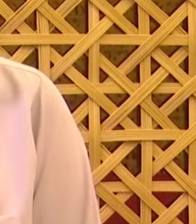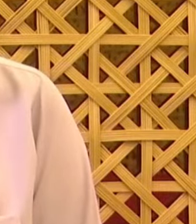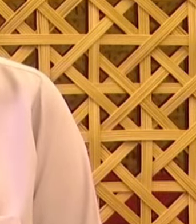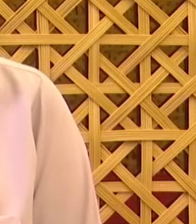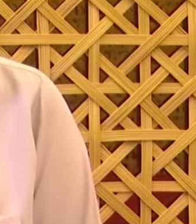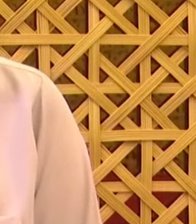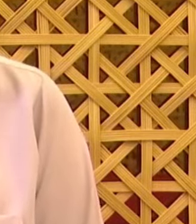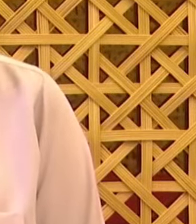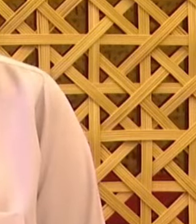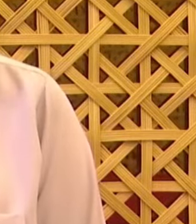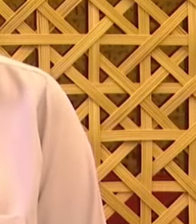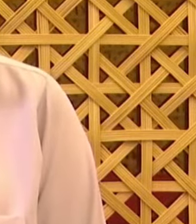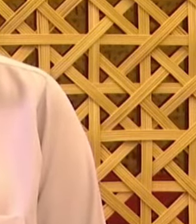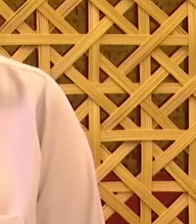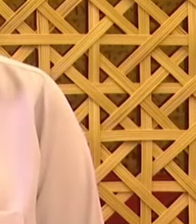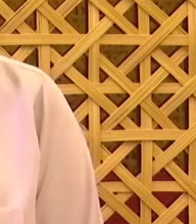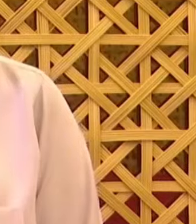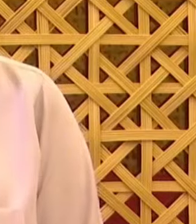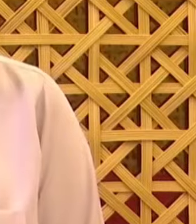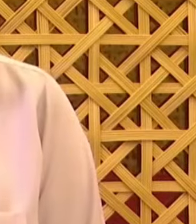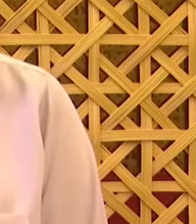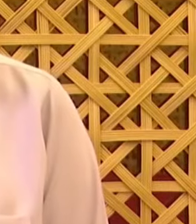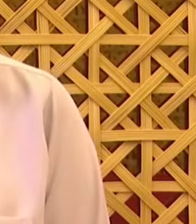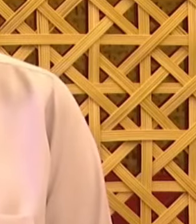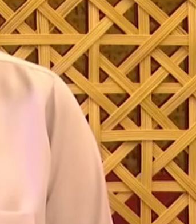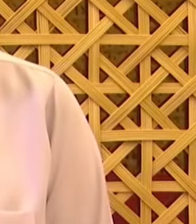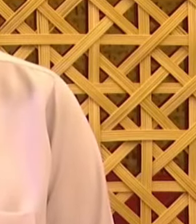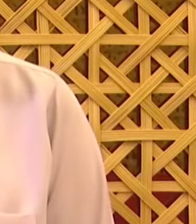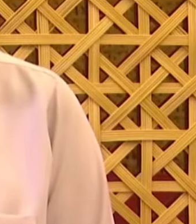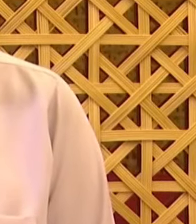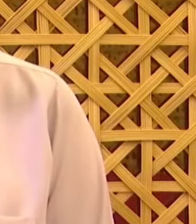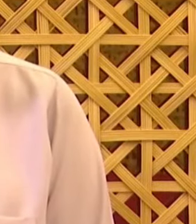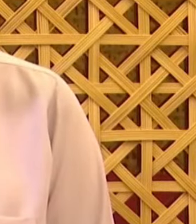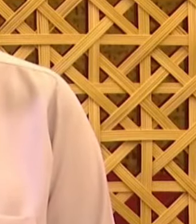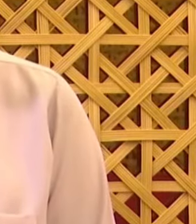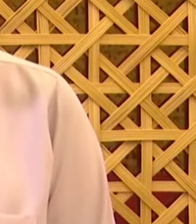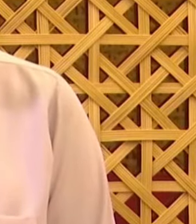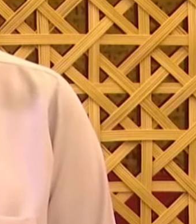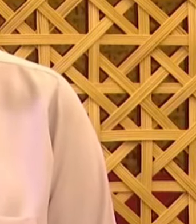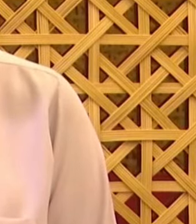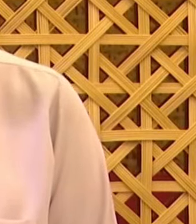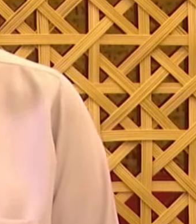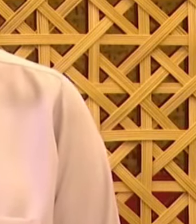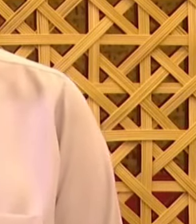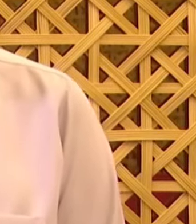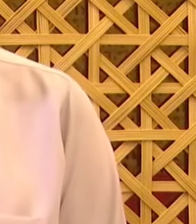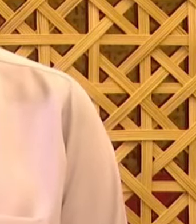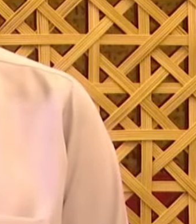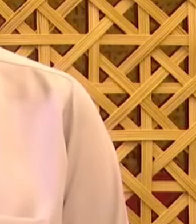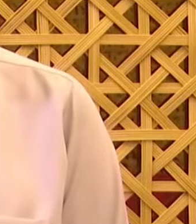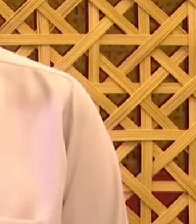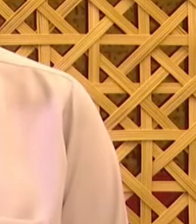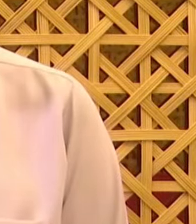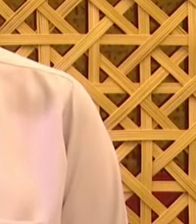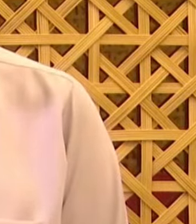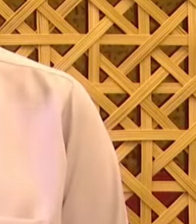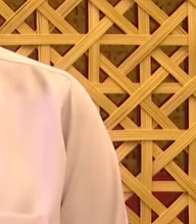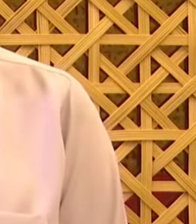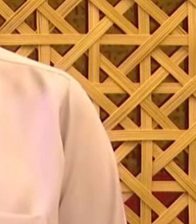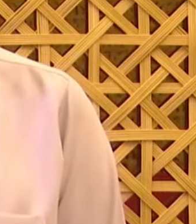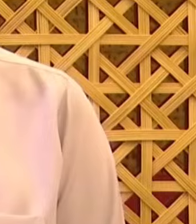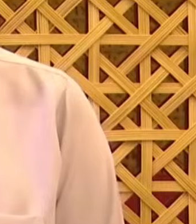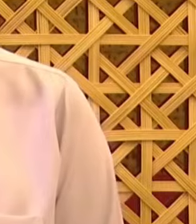pulang ke kampung halaman atau mengunjungi sanak saudara dan sahabat handai, sentiasalah menjaga keselamatan